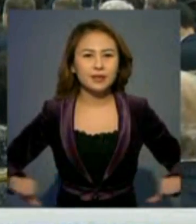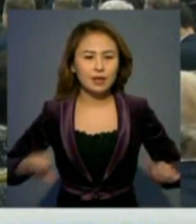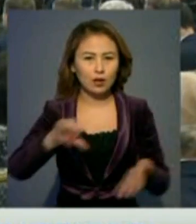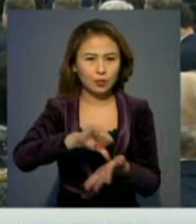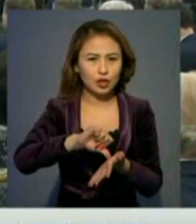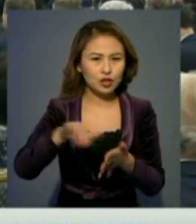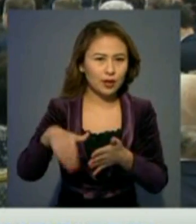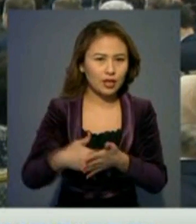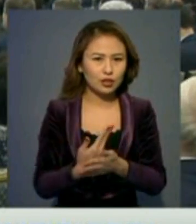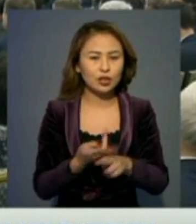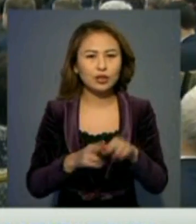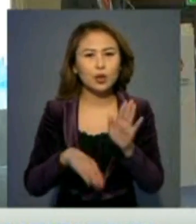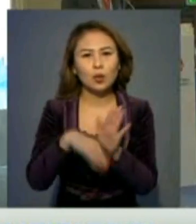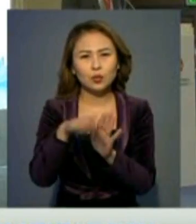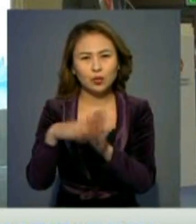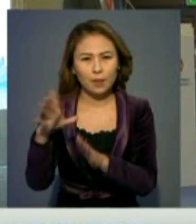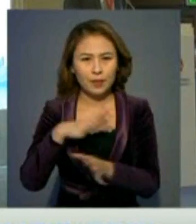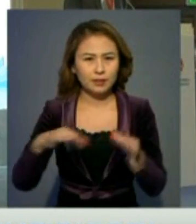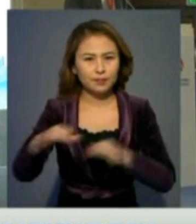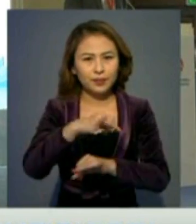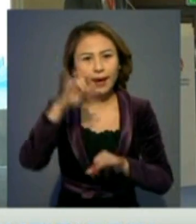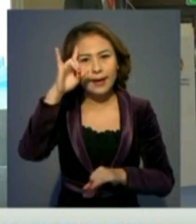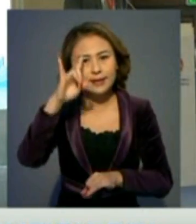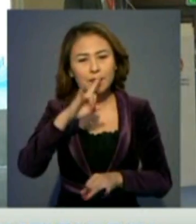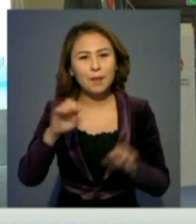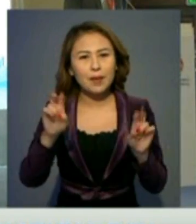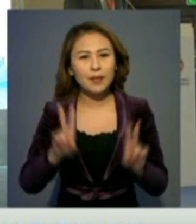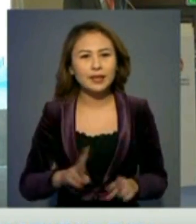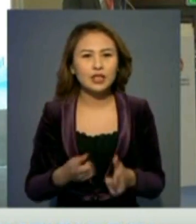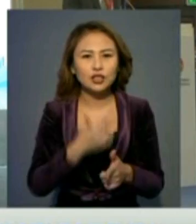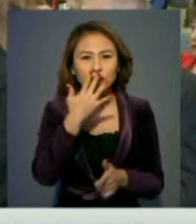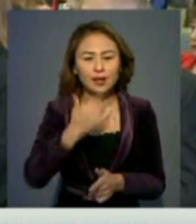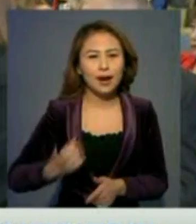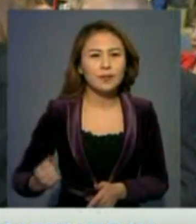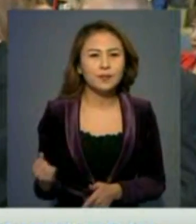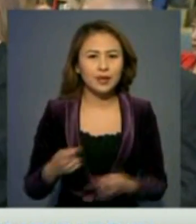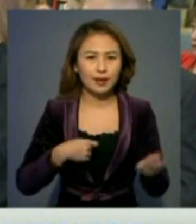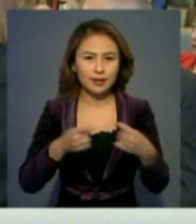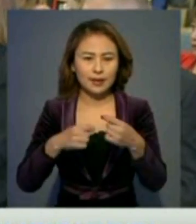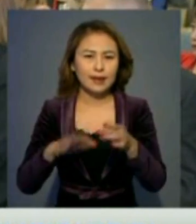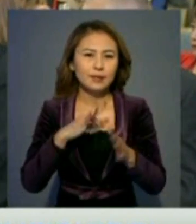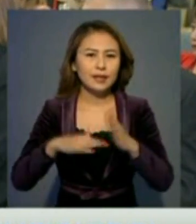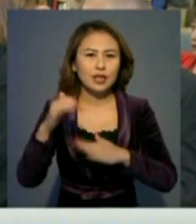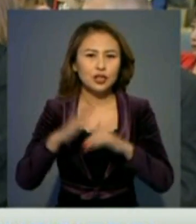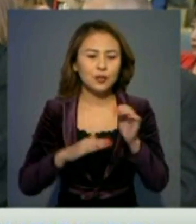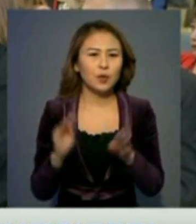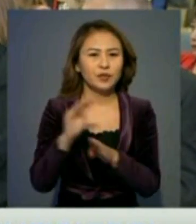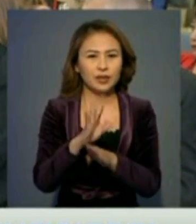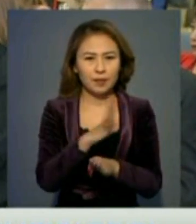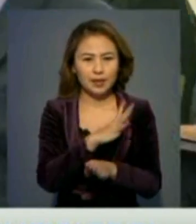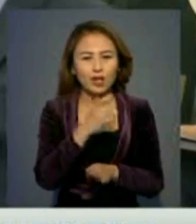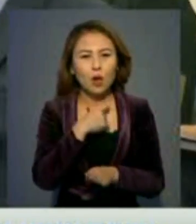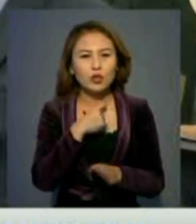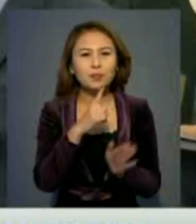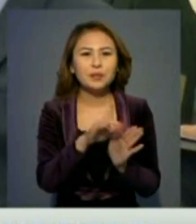қатысып, жаңашылдықтарды жан-жақты талқылады. Қазақстандық мамандар шетелдік әріптестермен пікір алмасып, тәжірибелерін толықтырды. Сондай-ақ